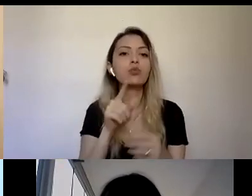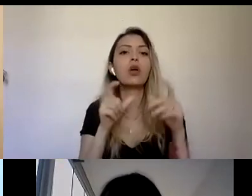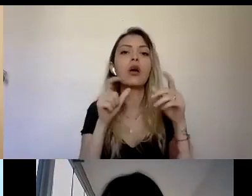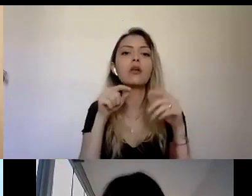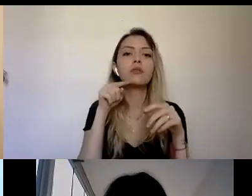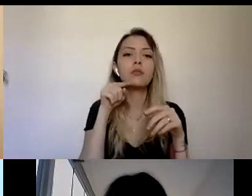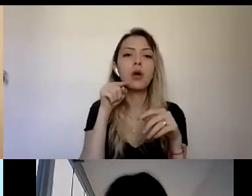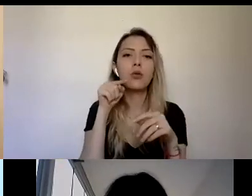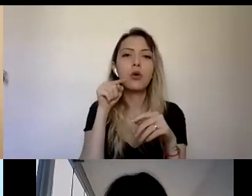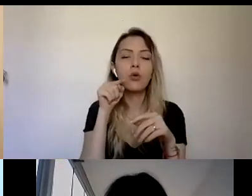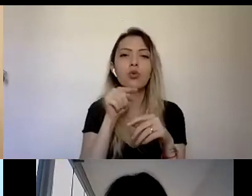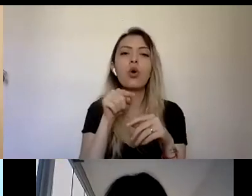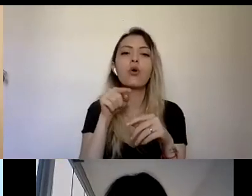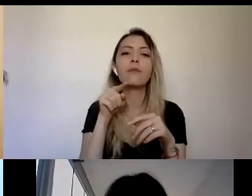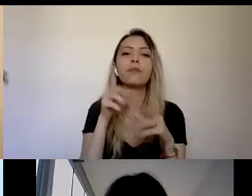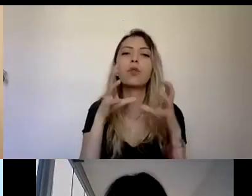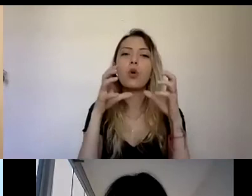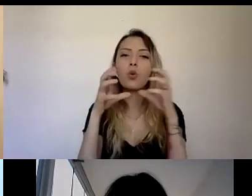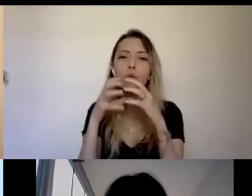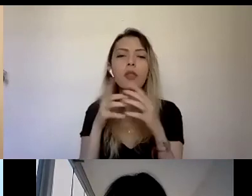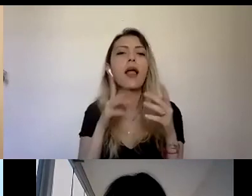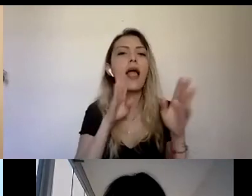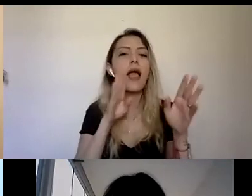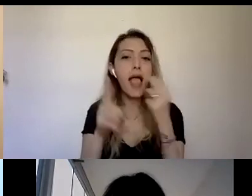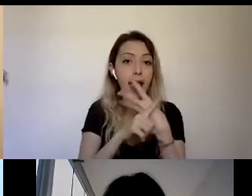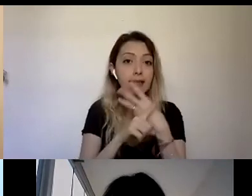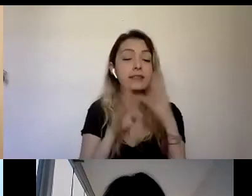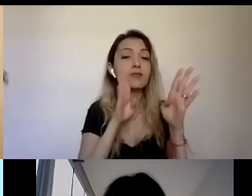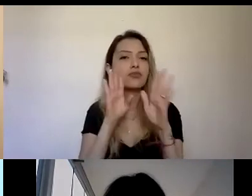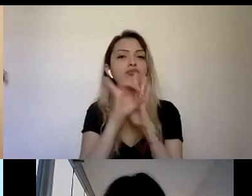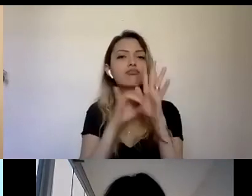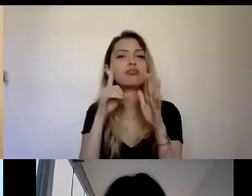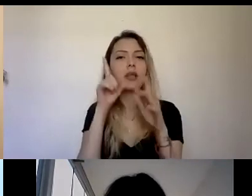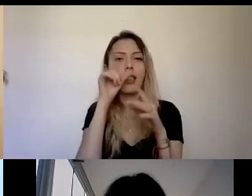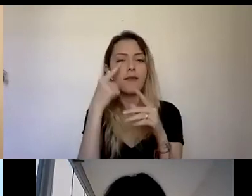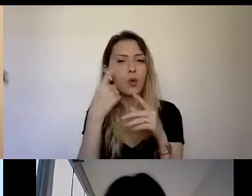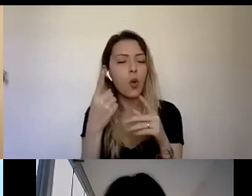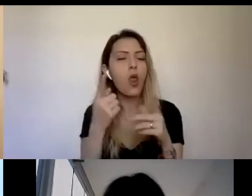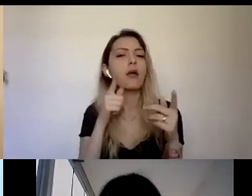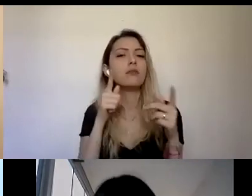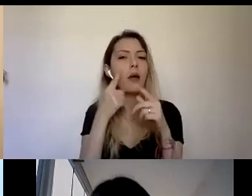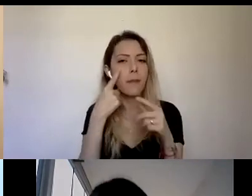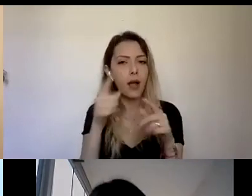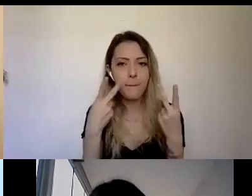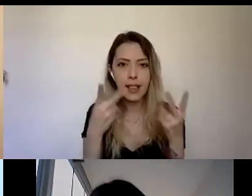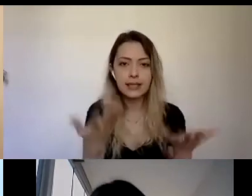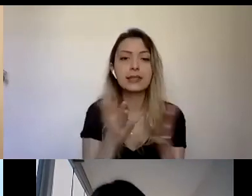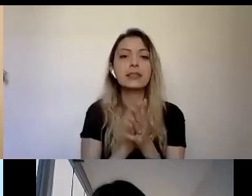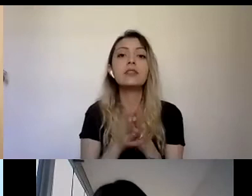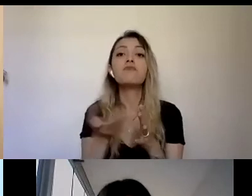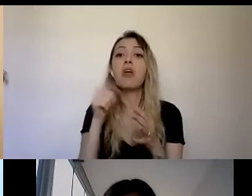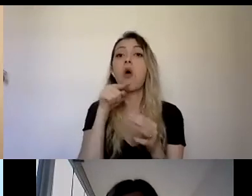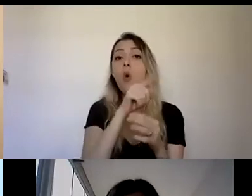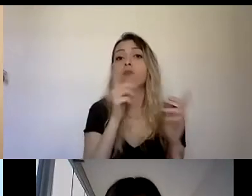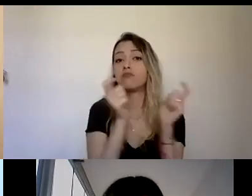medya hesaplarından hem de etkinizin sosyal medya hesaplarından ulaşabilirsiniz. Farklı kuruluşlar bir araya gelerek bir